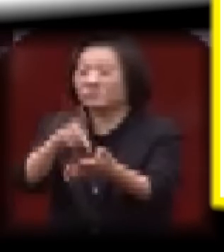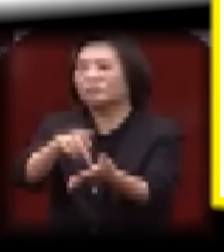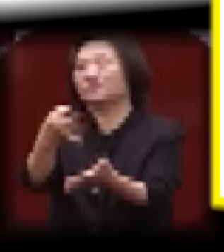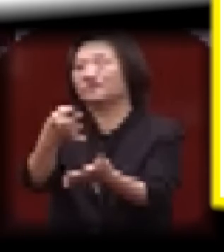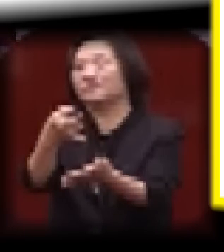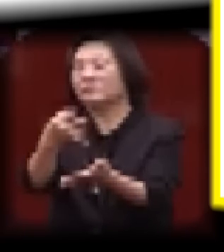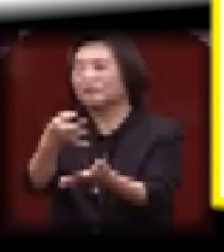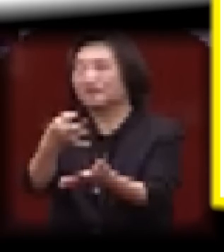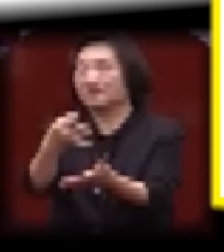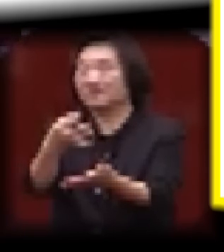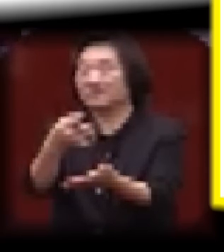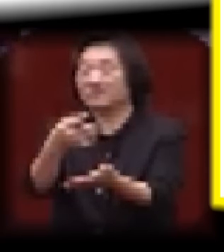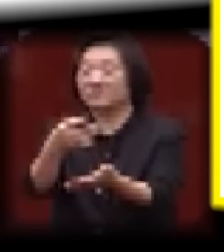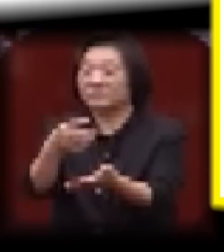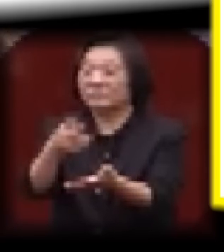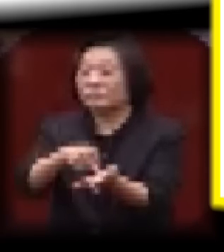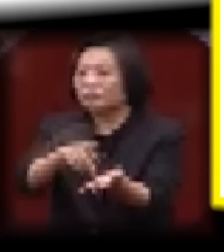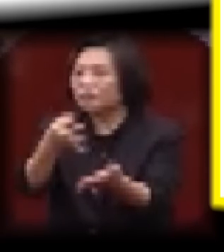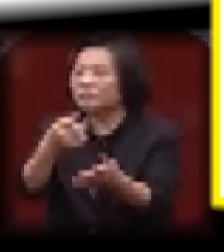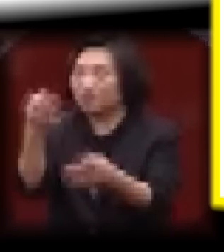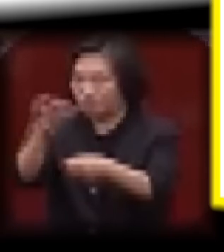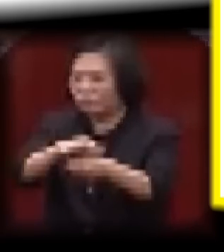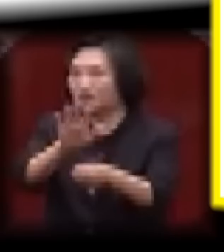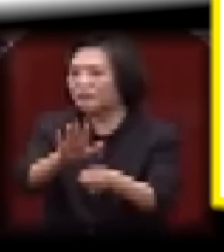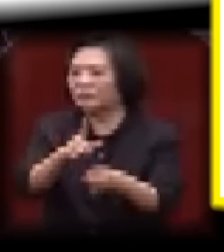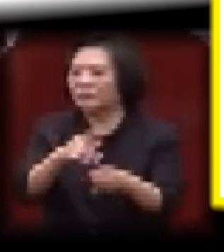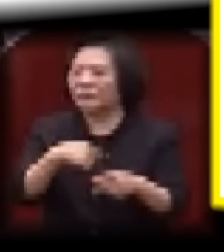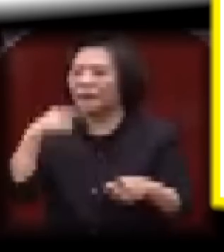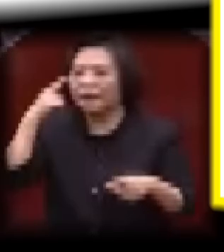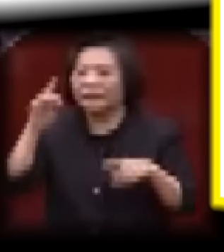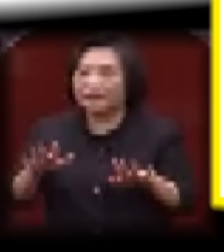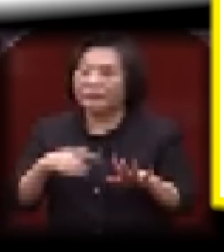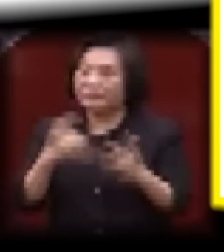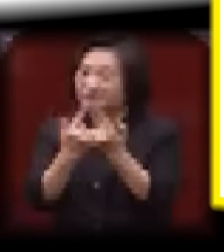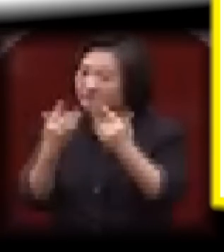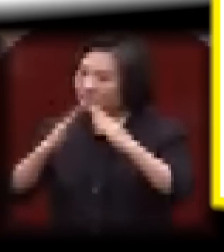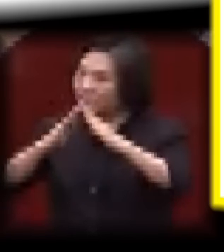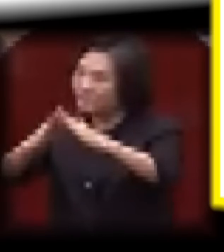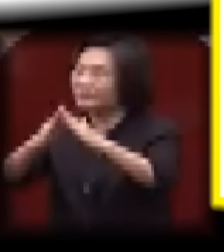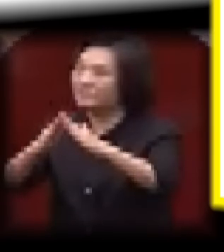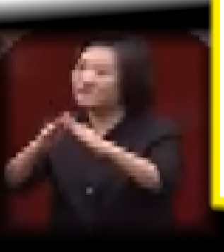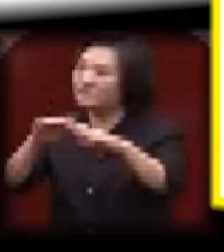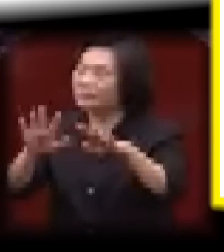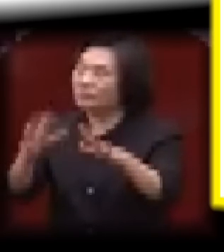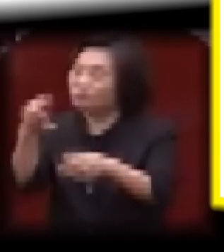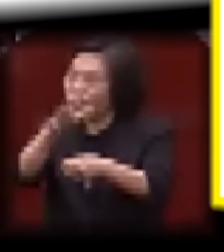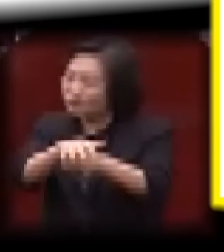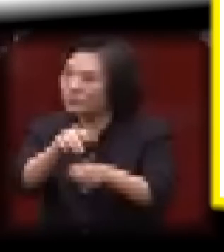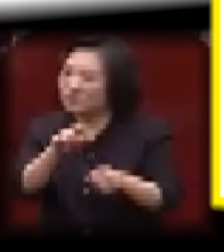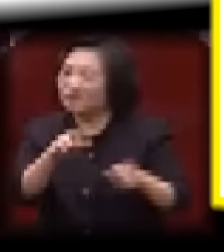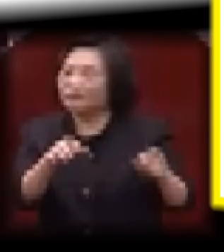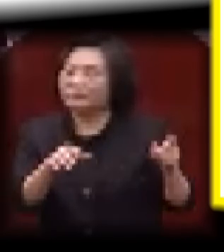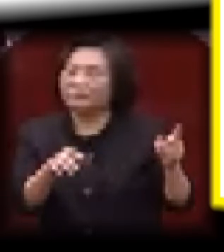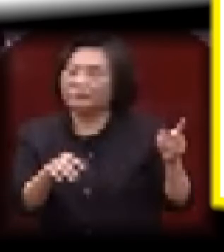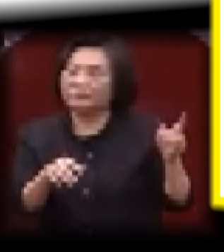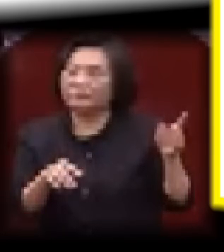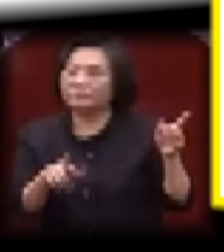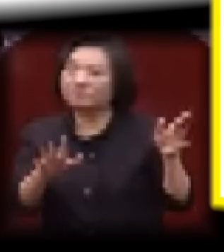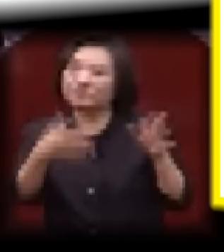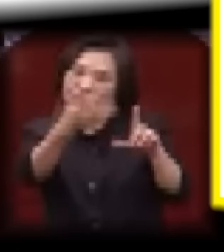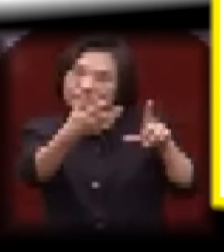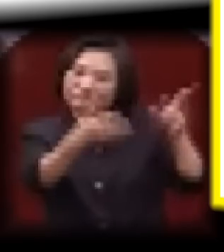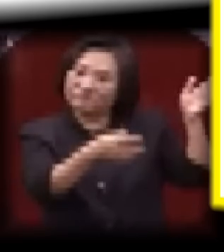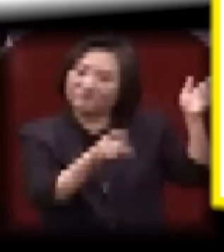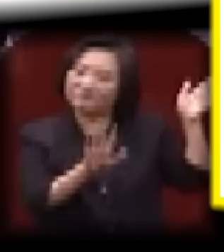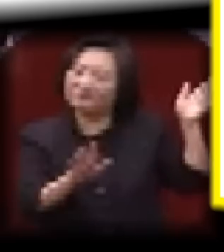在原则上是这样的，我们目前台北市有各式各样的租金补贴，你知道包括你看看这里面有